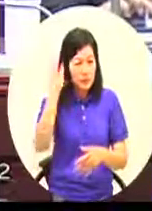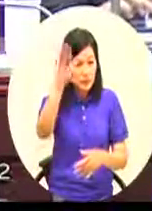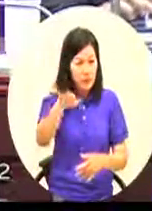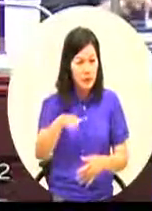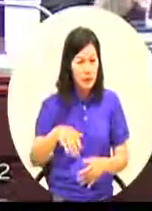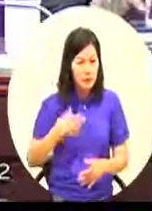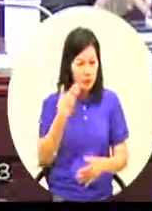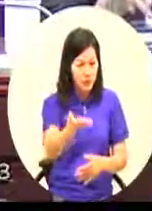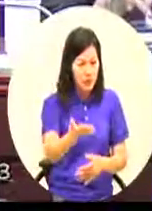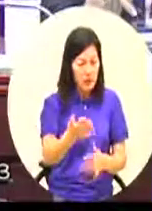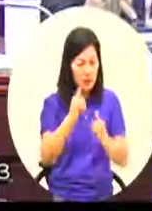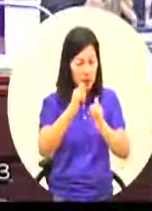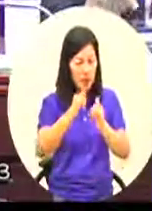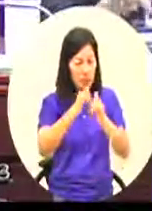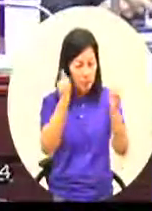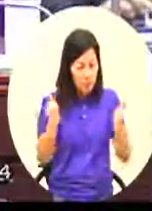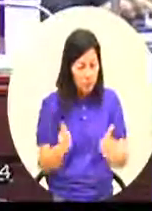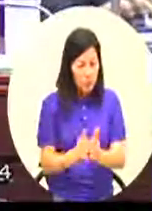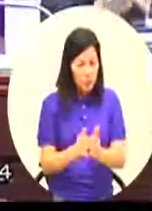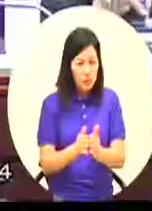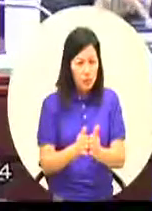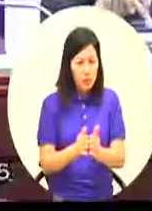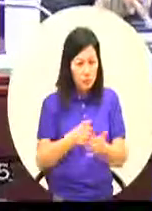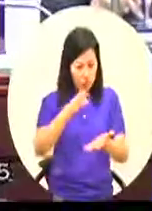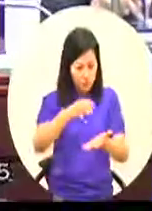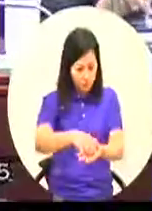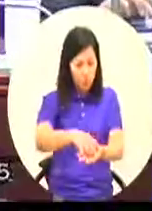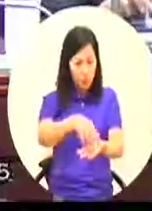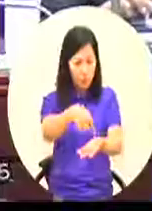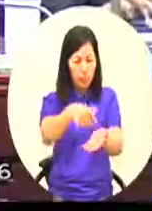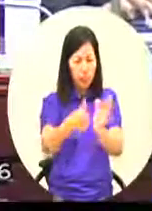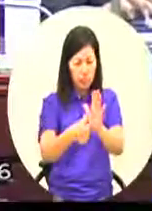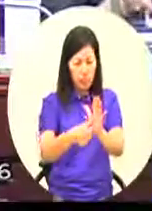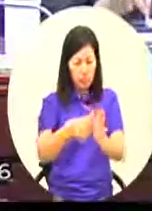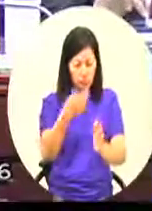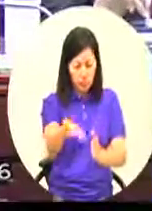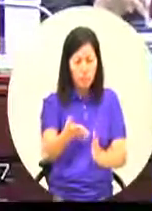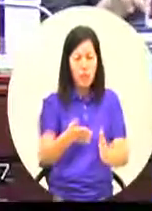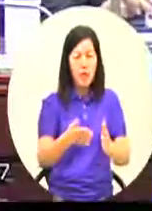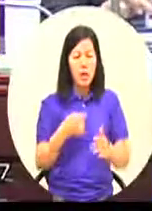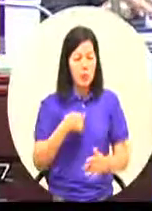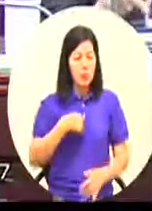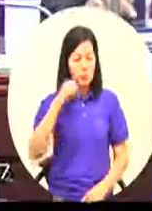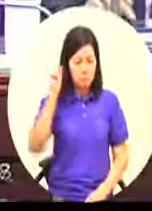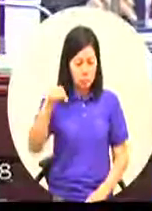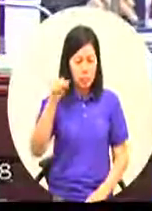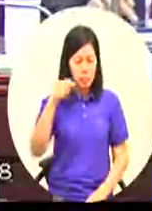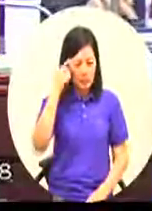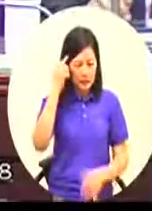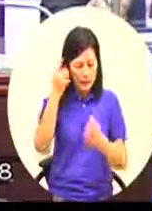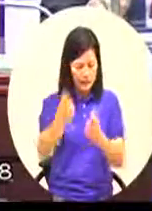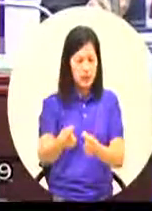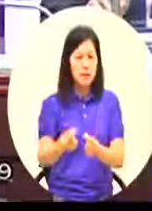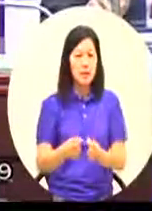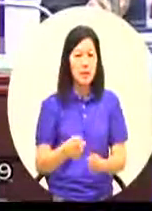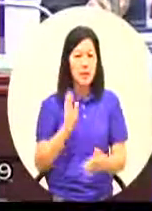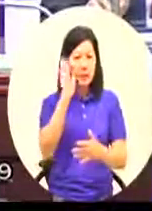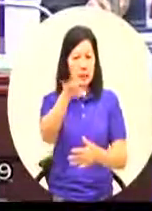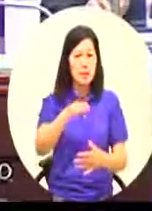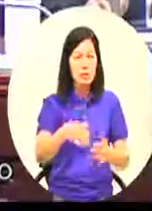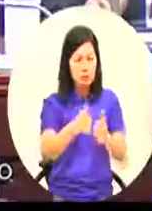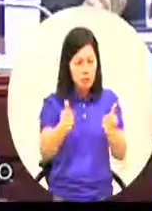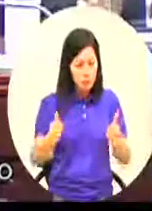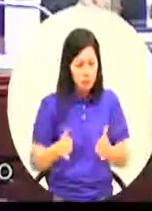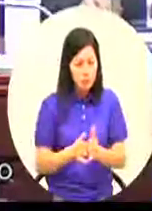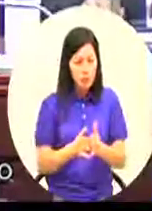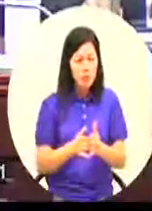族群正确的一个名称啊，这个我都同意。所以未来在整个这个族群委